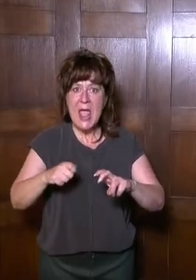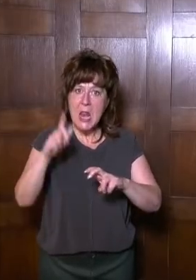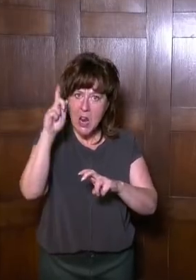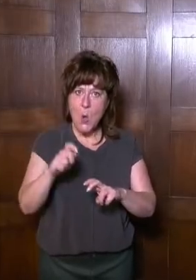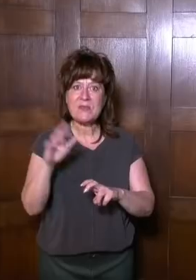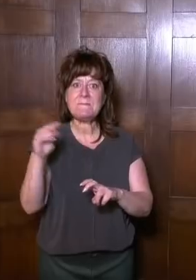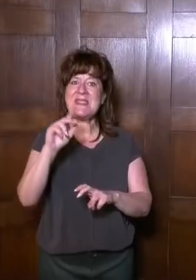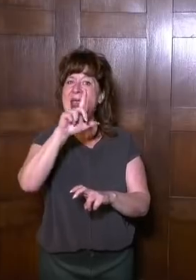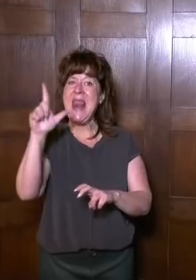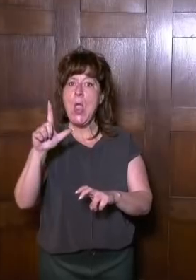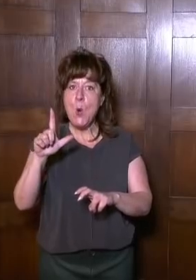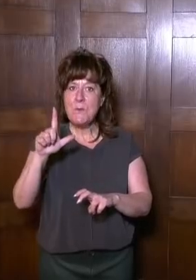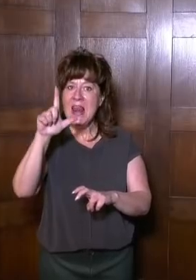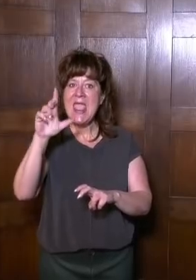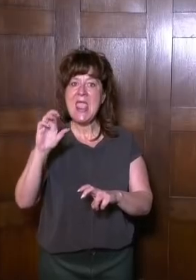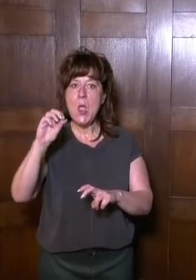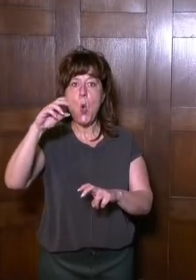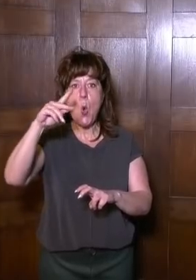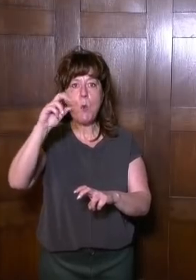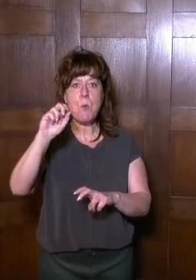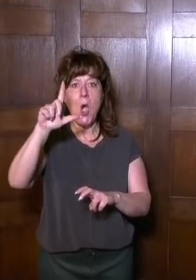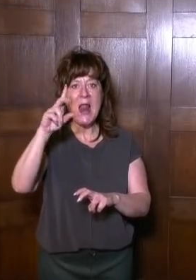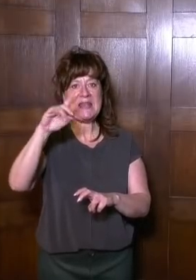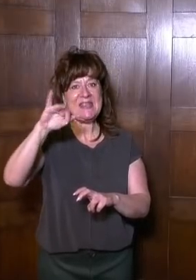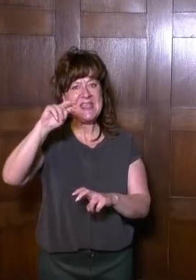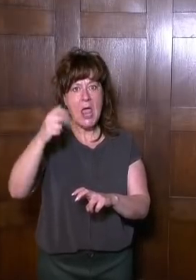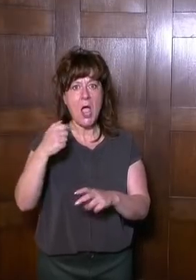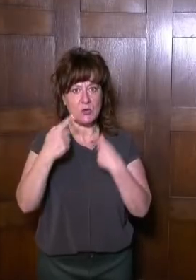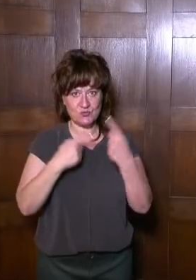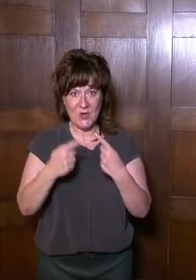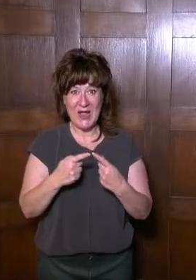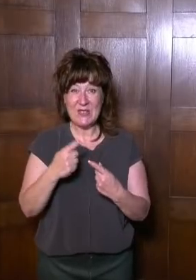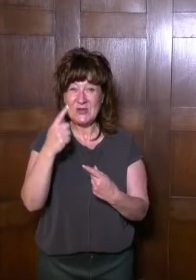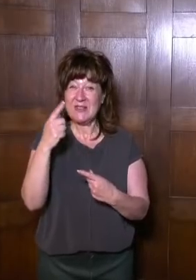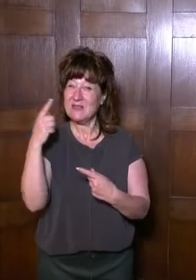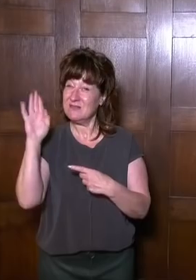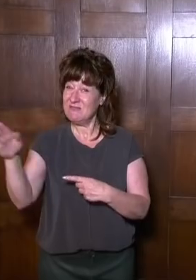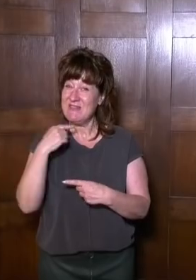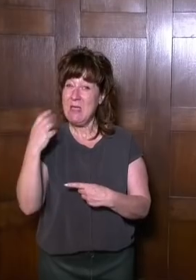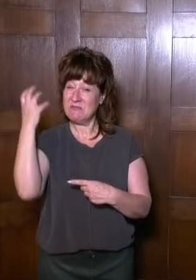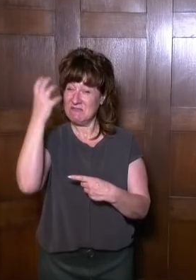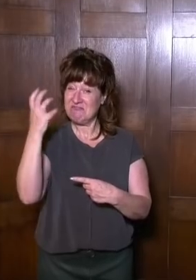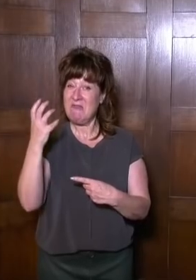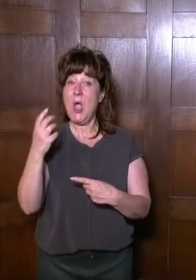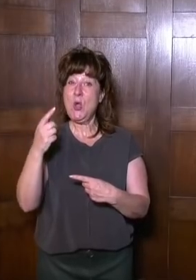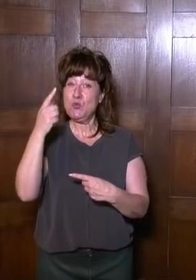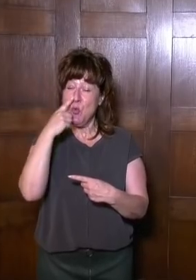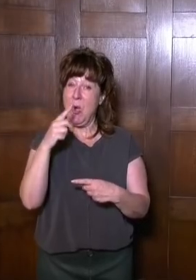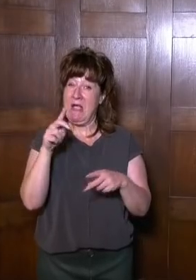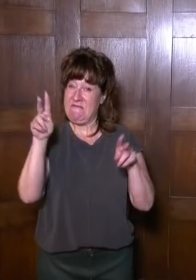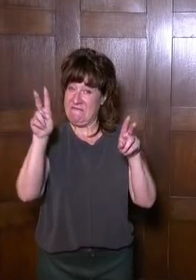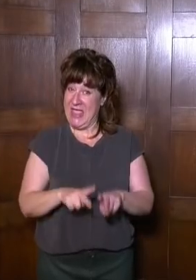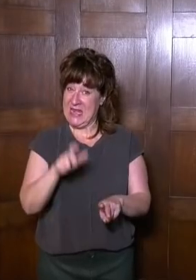Leopoldina gesprochen. Also die These, dass es nur einige wenige Leute gibt, die zum Beispiel Zugang haben zu der